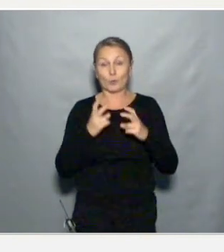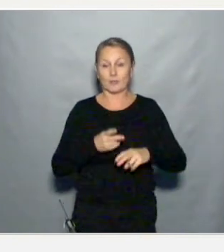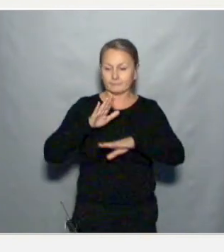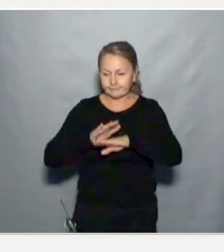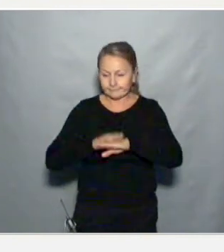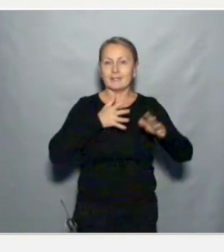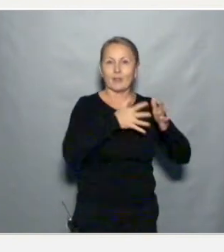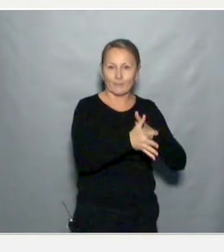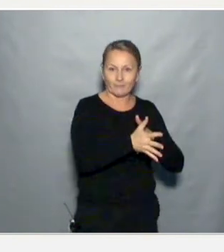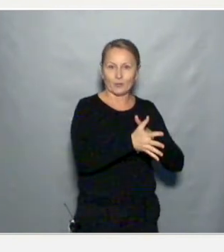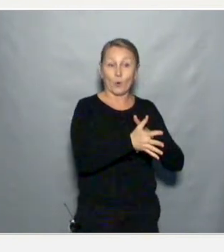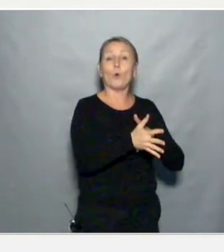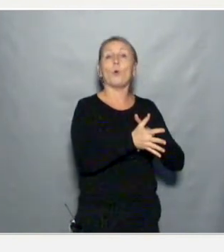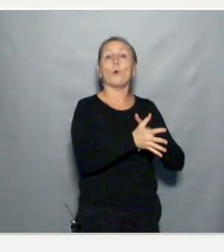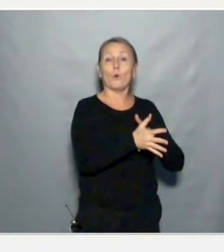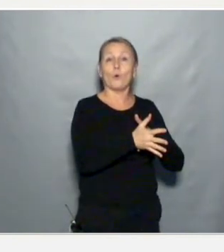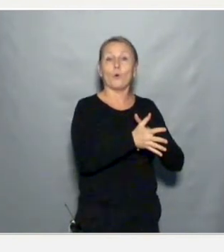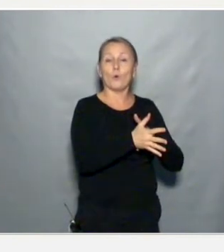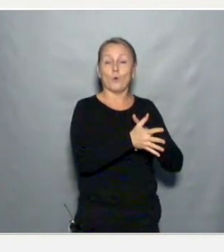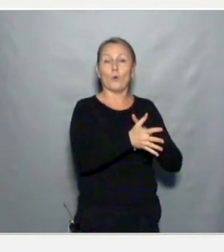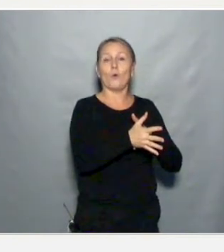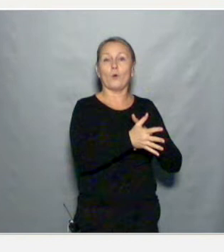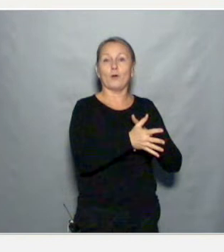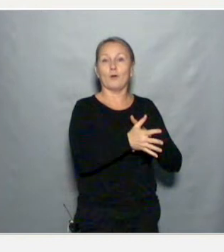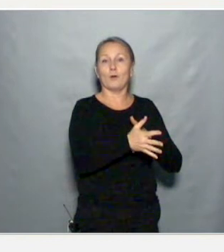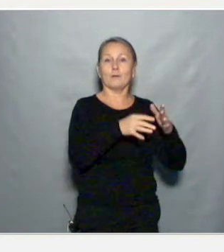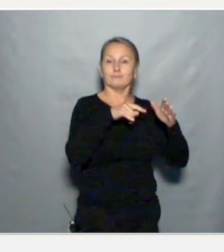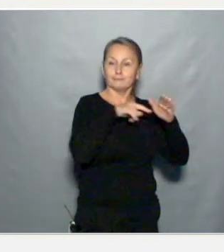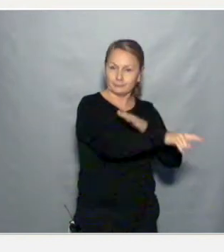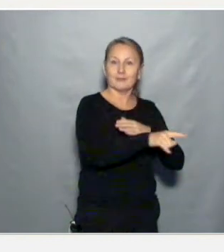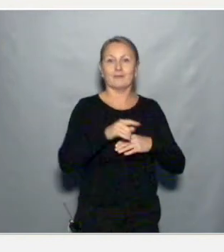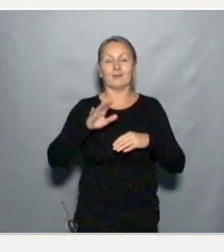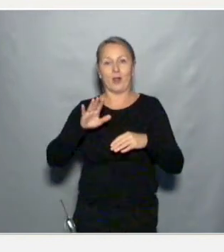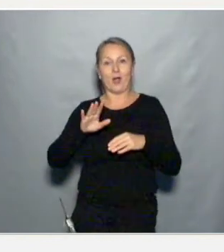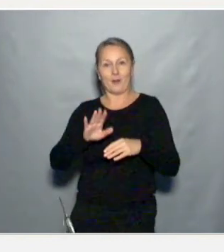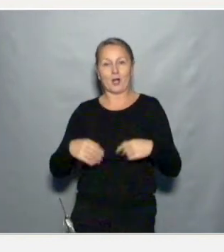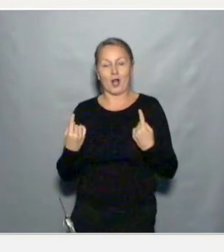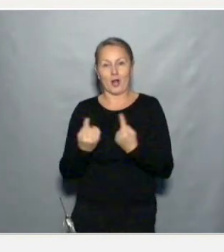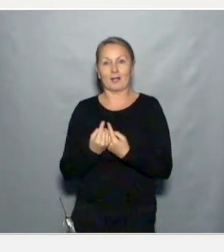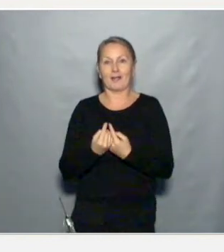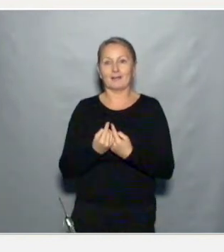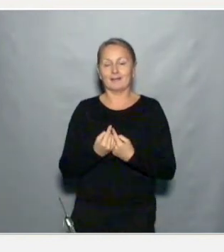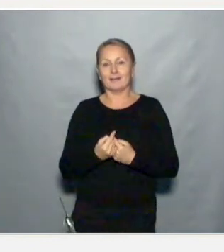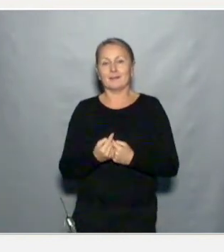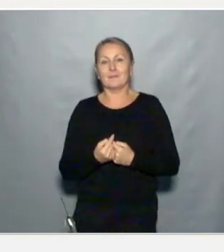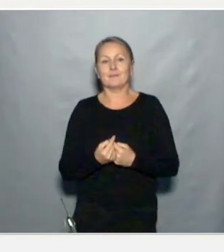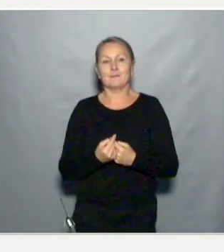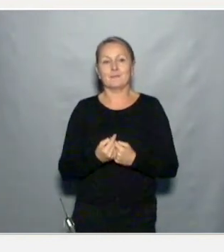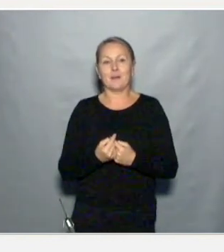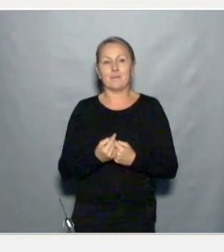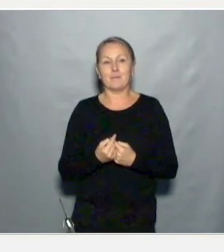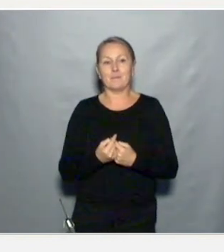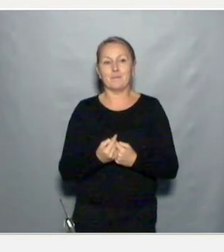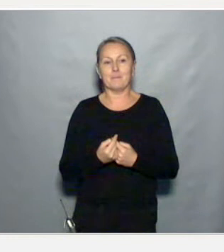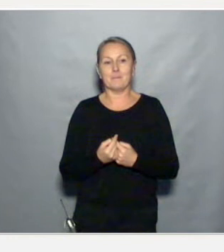planerade, genomförde och till och med utvärderade den här rymningen från dagis. Även om fröknarna hjälpte till med själva